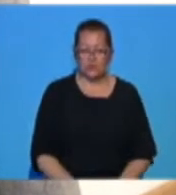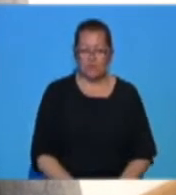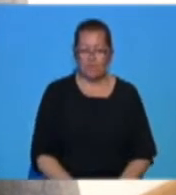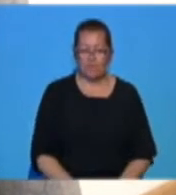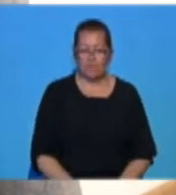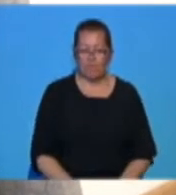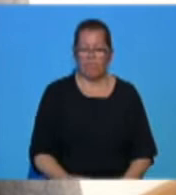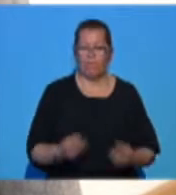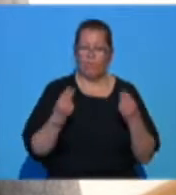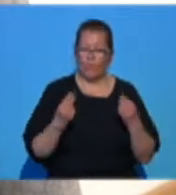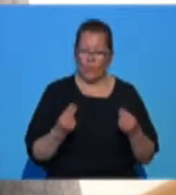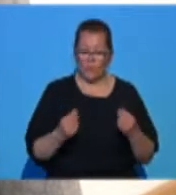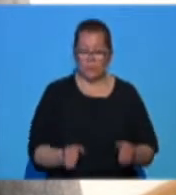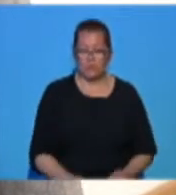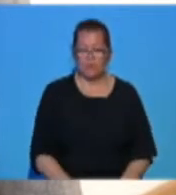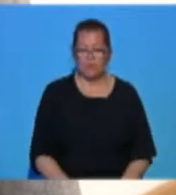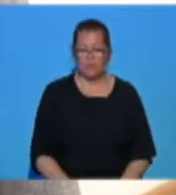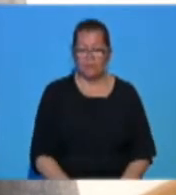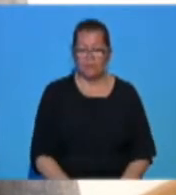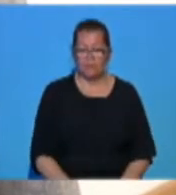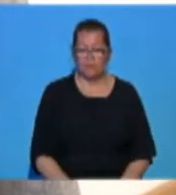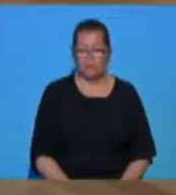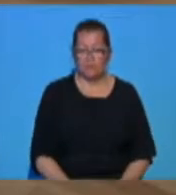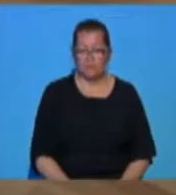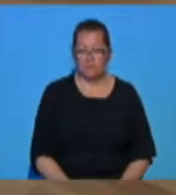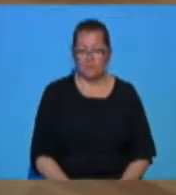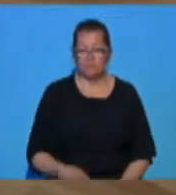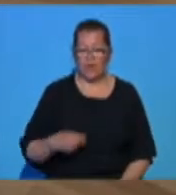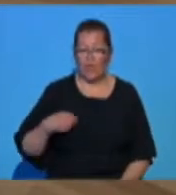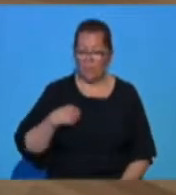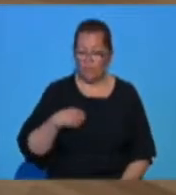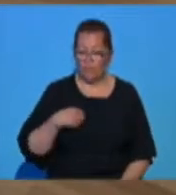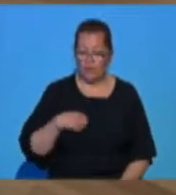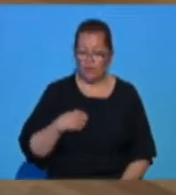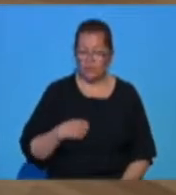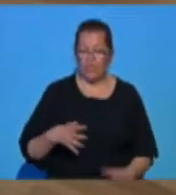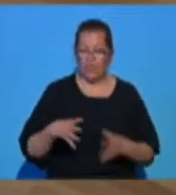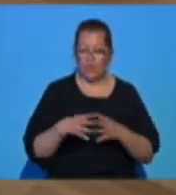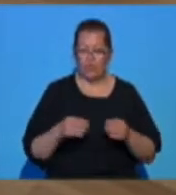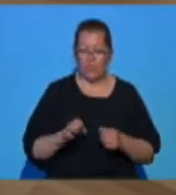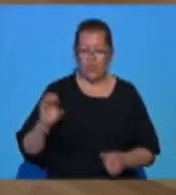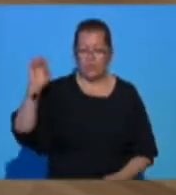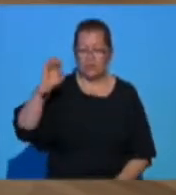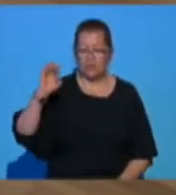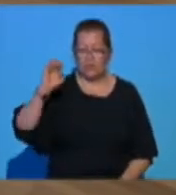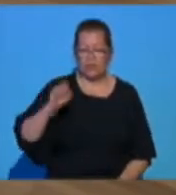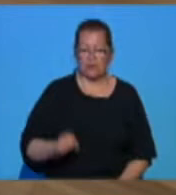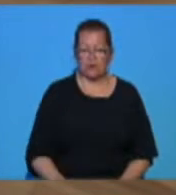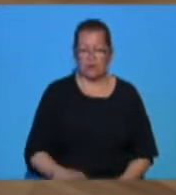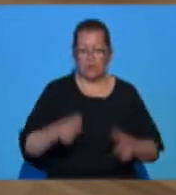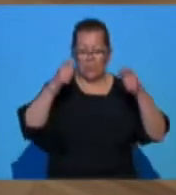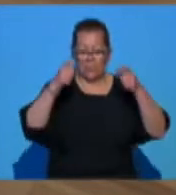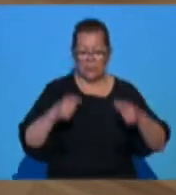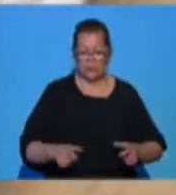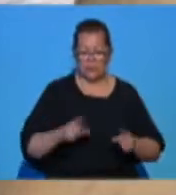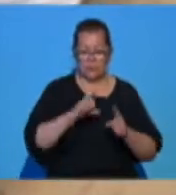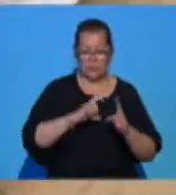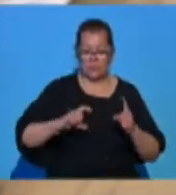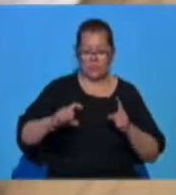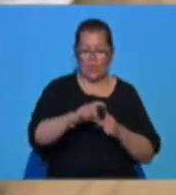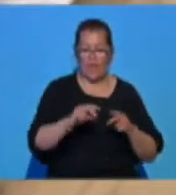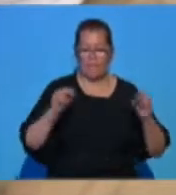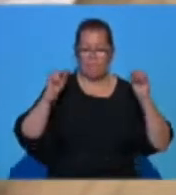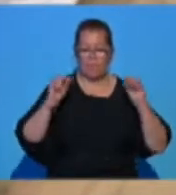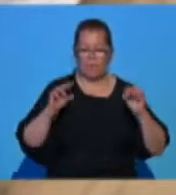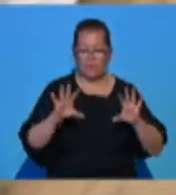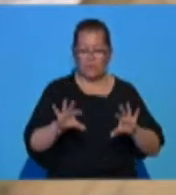sunt de foarte mulți ani aici profesor, am intrat la facultăți în țară și străinătate și pentru mine este o onoare. Instituția de cultură, prin profesorii